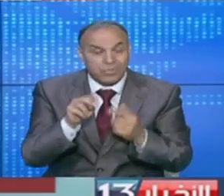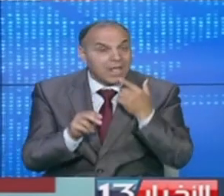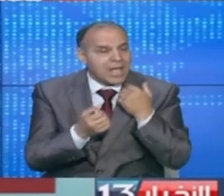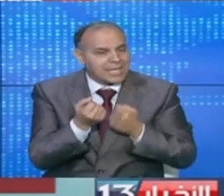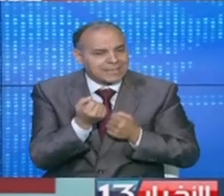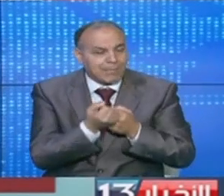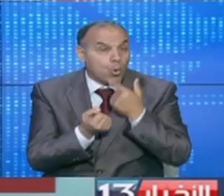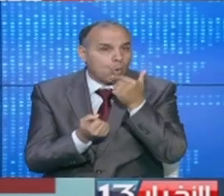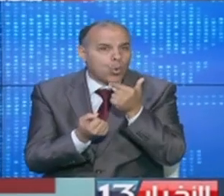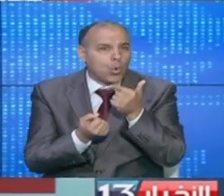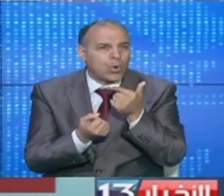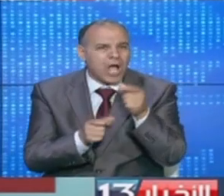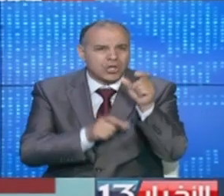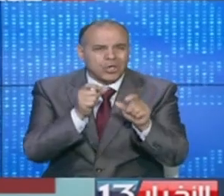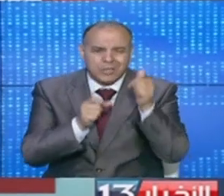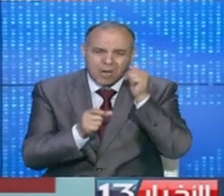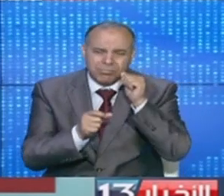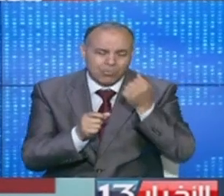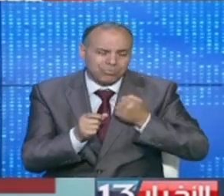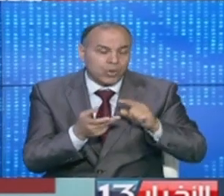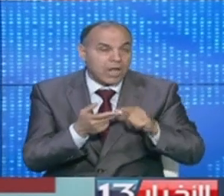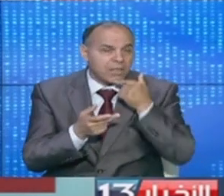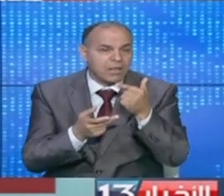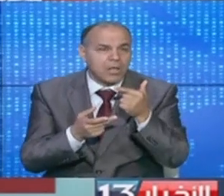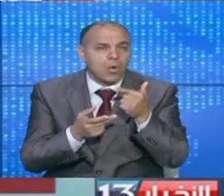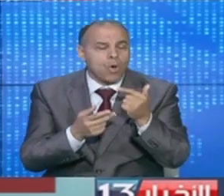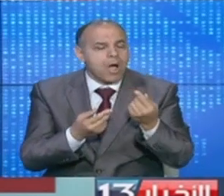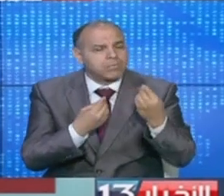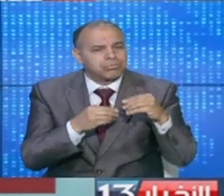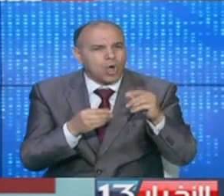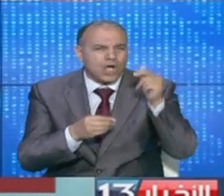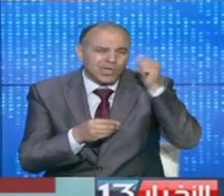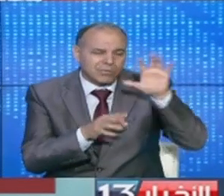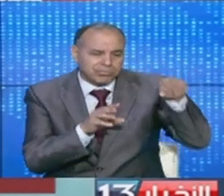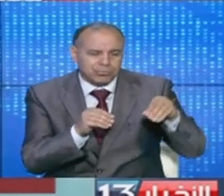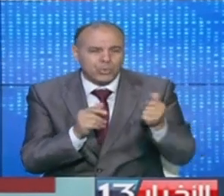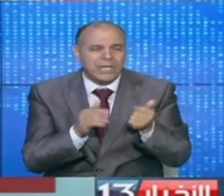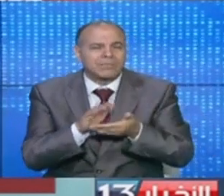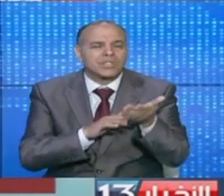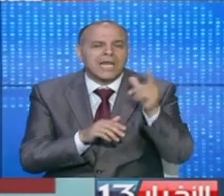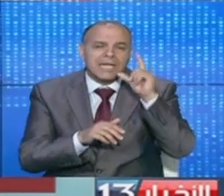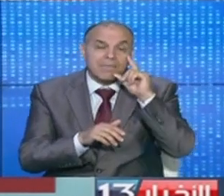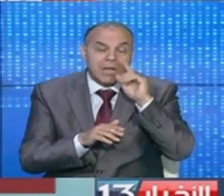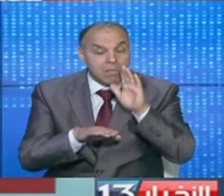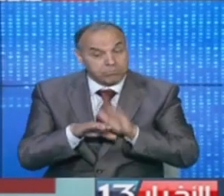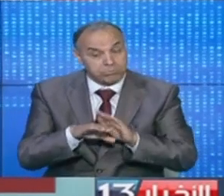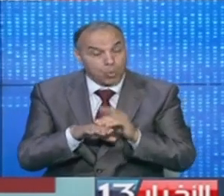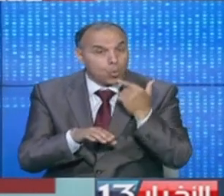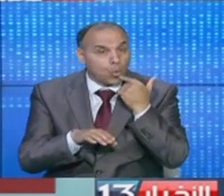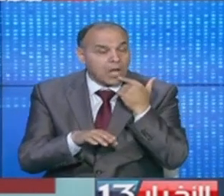ما اسمته بالميليشيات والارهابيين وتصدير المرتزقه لشقيقه ليبيا محذره من